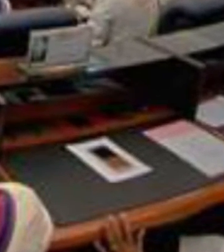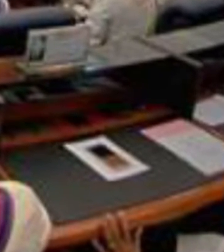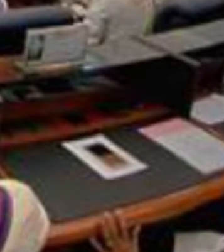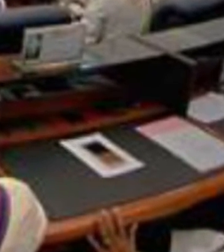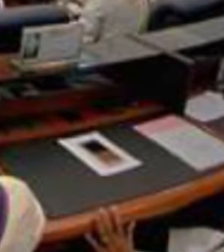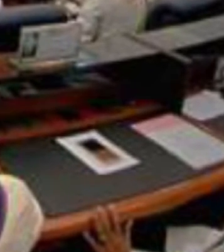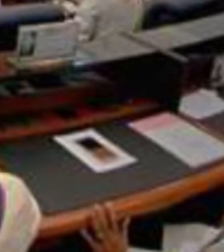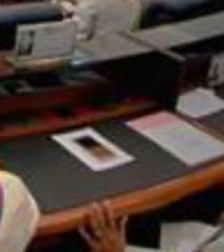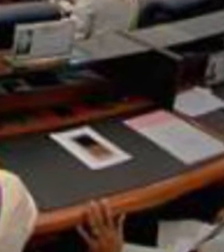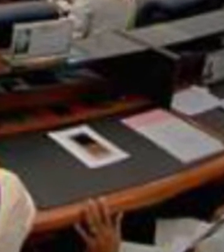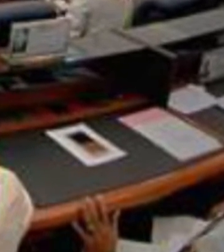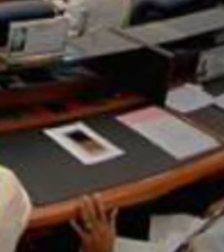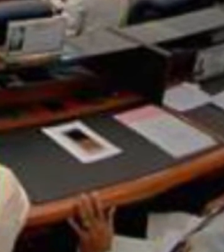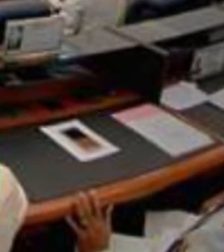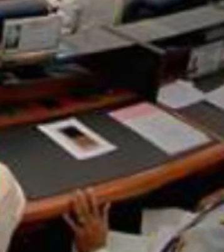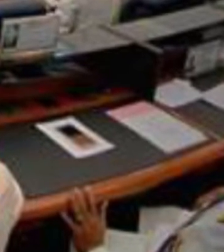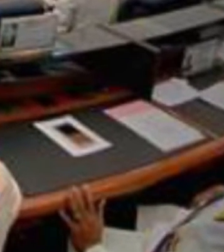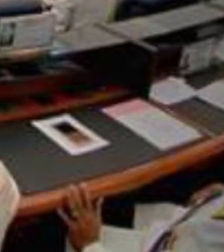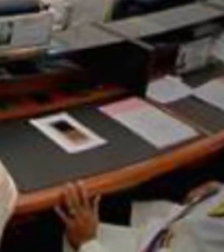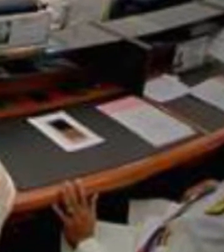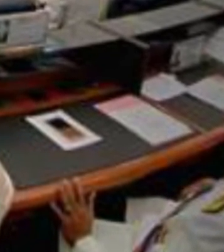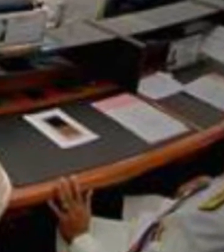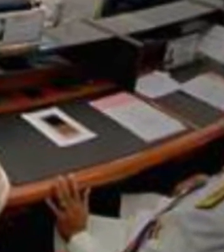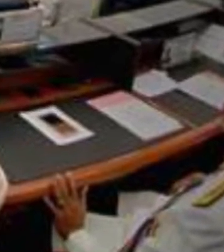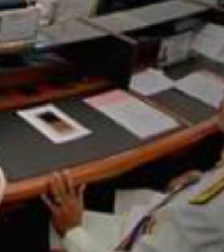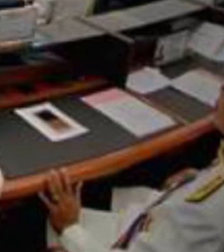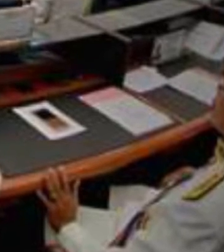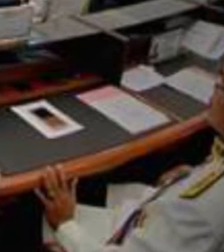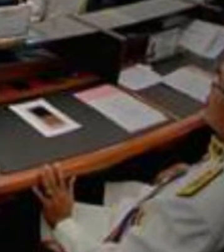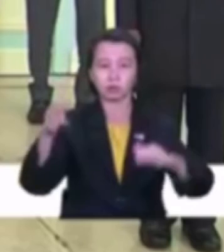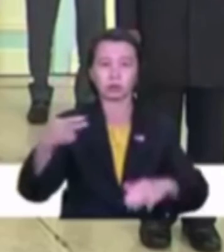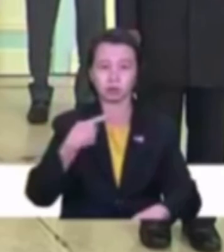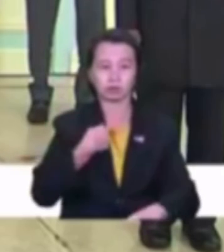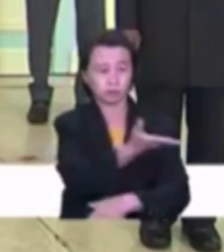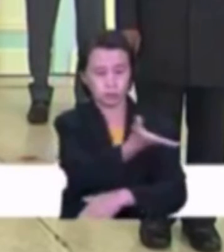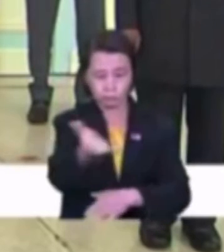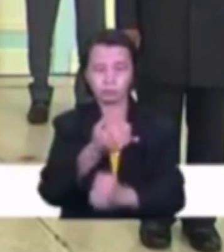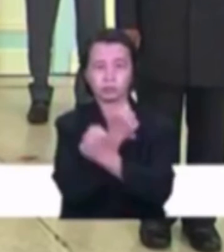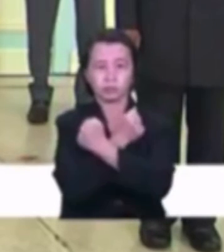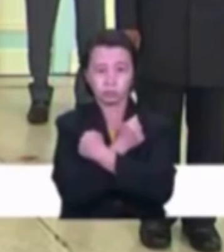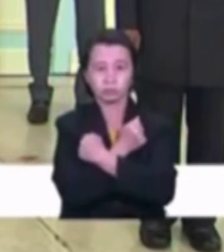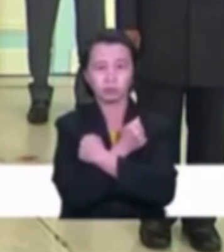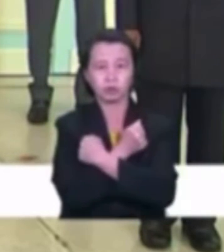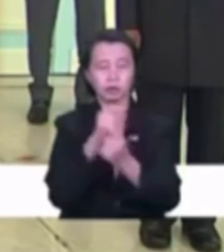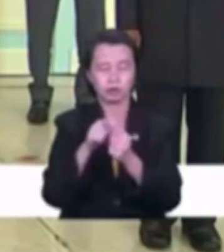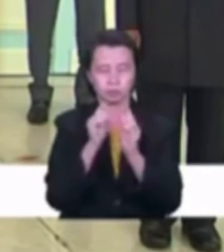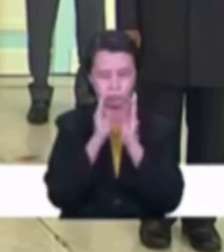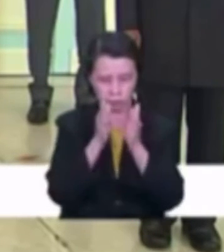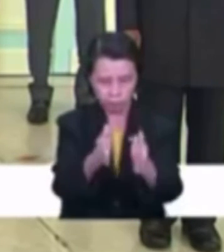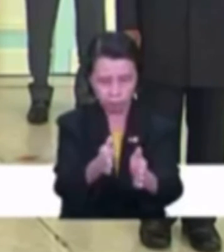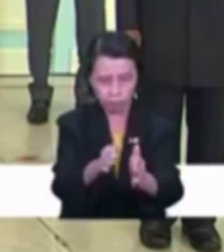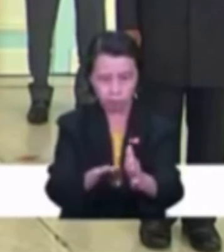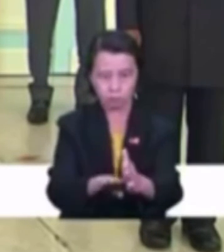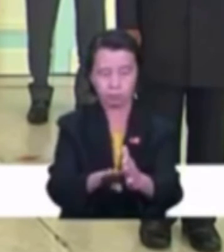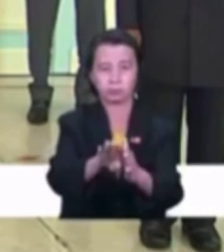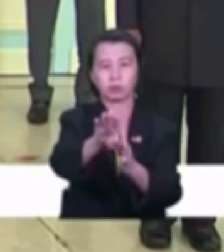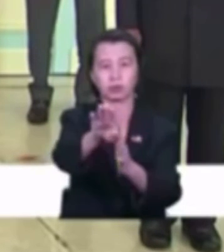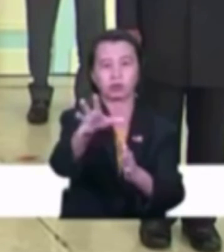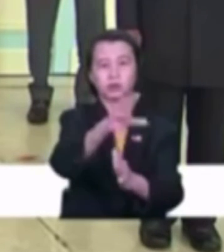Parti pembangkang untuk memainkan SMA dan imbang yang lebih efektif dan menyeluruh tambah Perdana Menteri kestabilan politik adalah amat penting